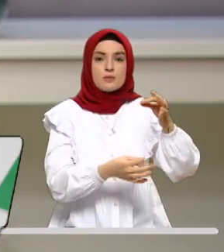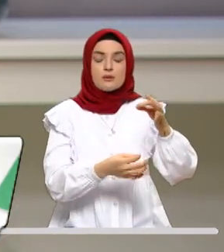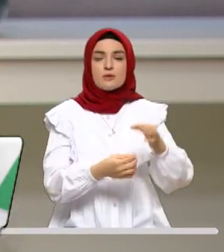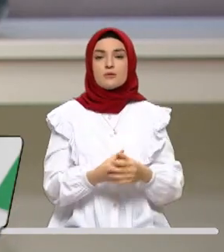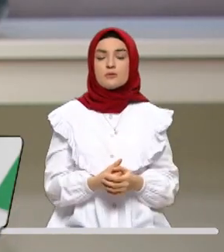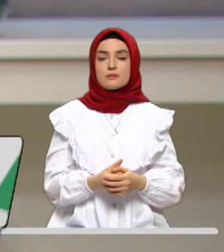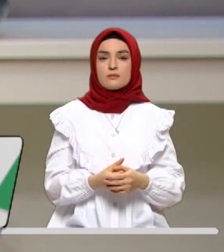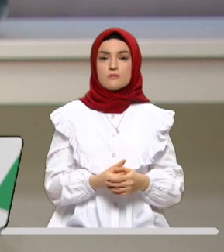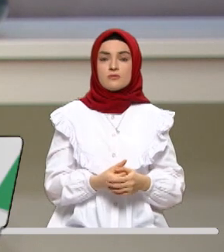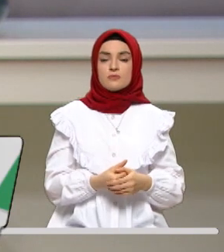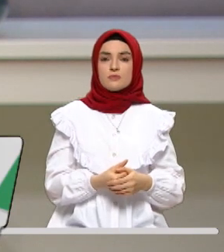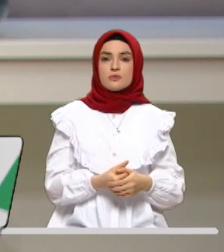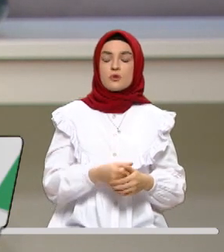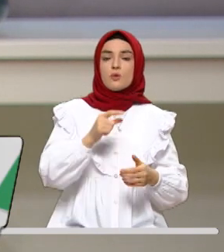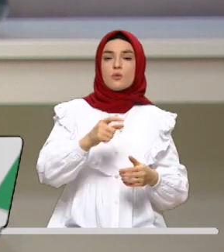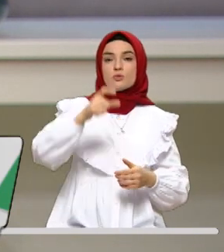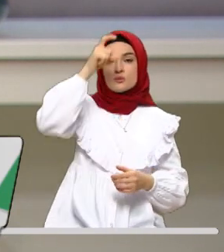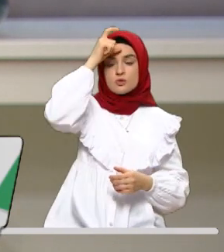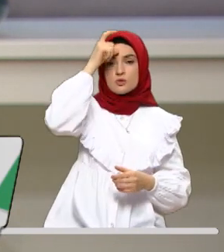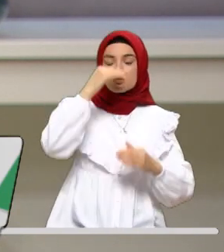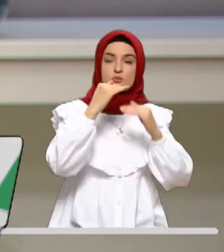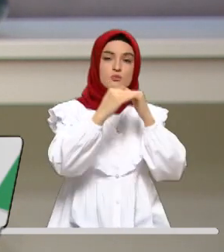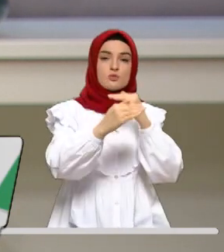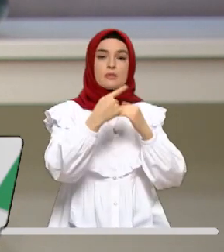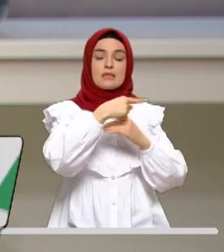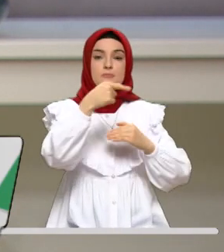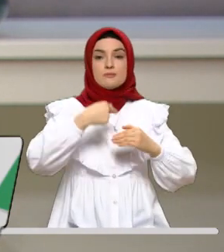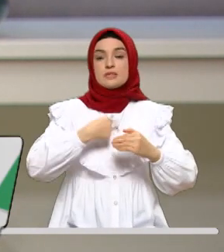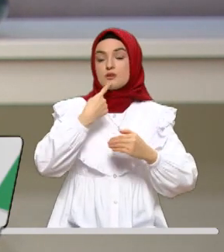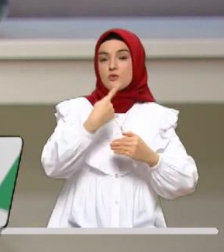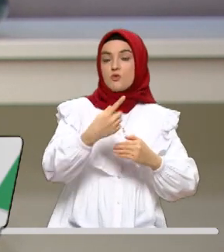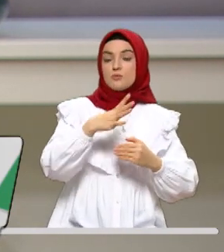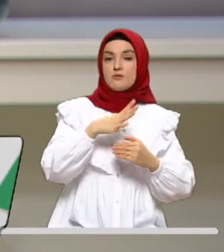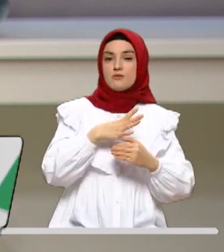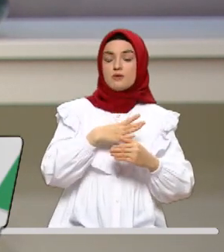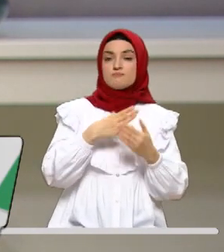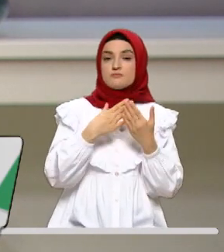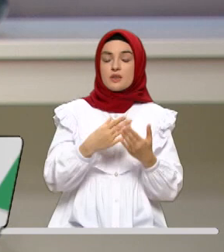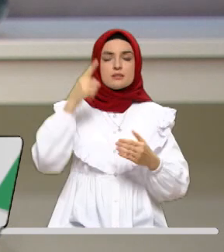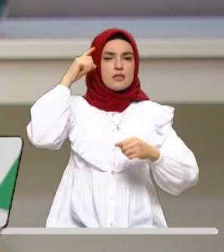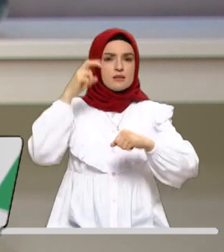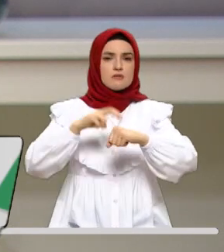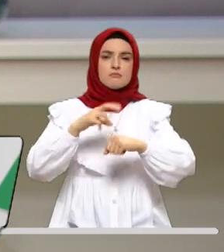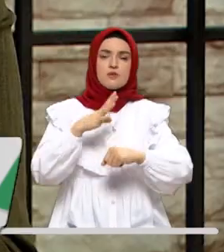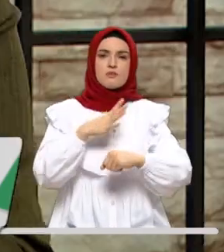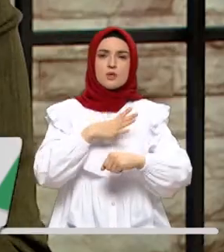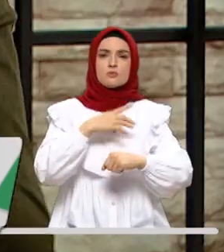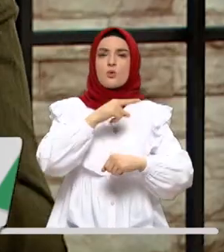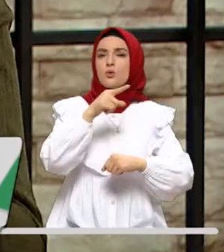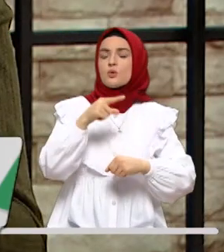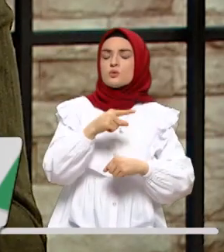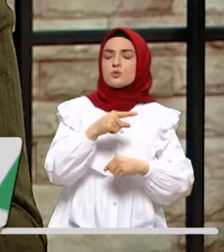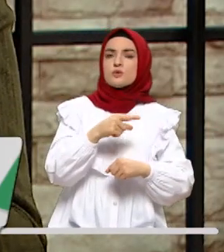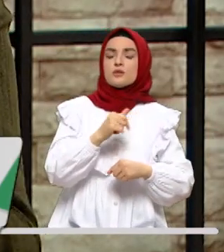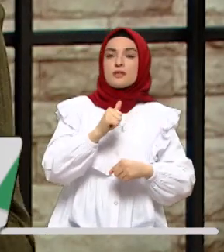değil mi? Türk milleti. Şimdi Necip o Türk birinci milleti. Tekil Şahıs'a söylüyor ama. Bize söylüyor. Aslında hatırlatıyor. hatırlatıyor. O günlerde millet ayağa